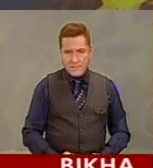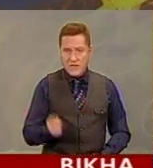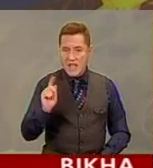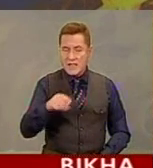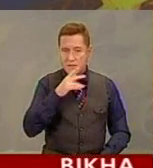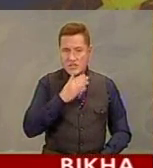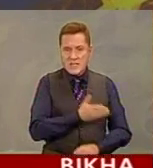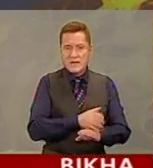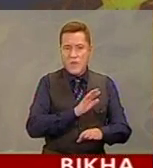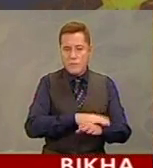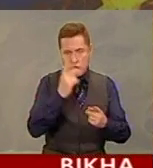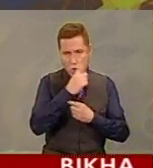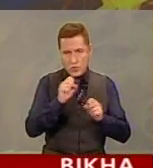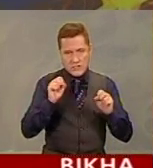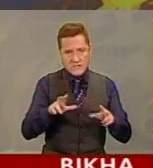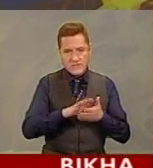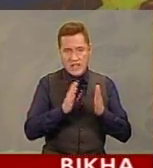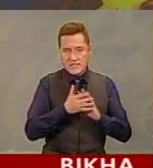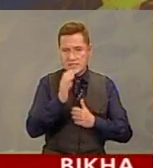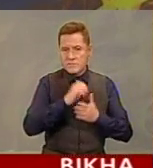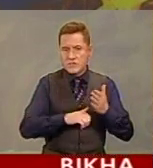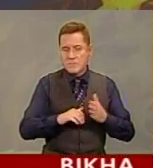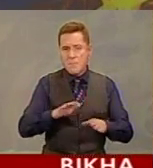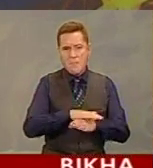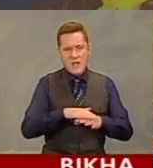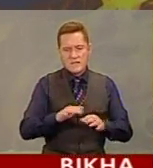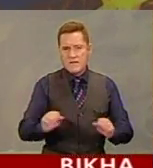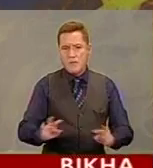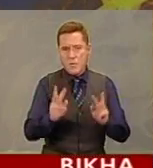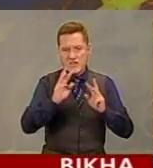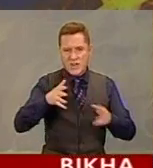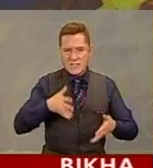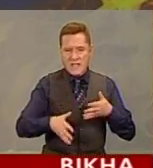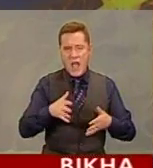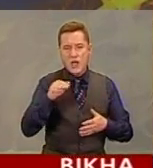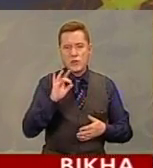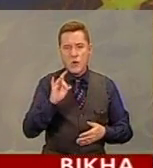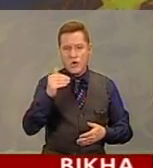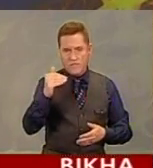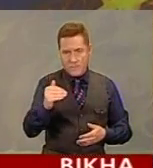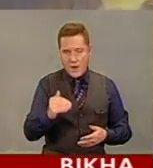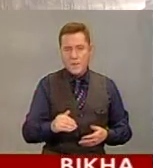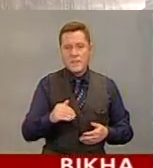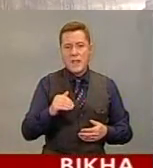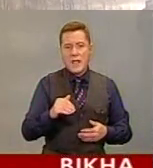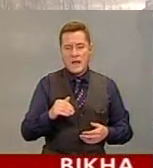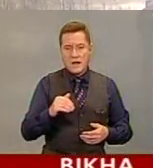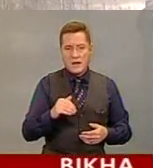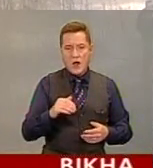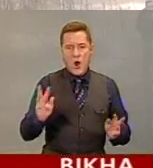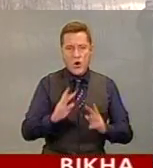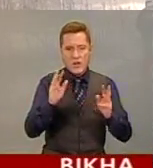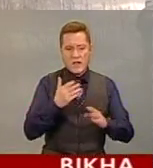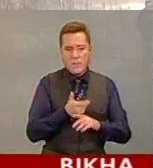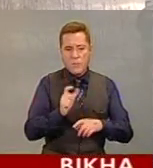Тим часом на Волині оголошено надзвичайний стан через масові пожежі на торфовищах. Найскладніше становище на Камінь-Каширському районі. Горить